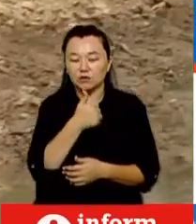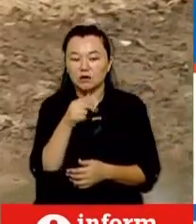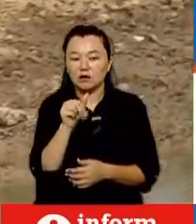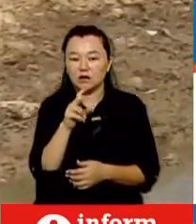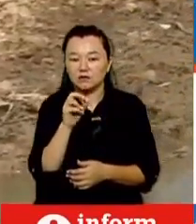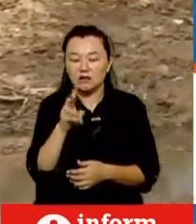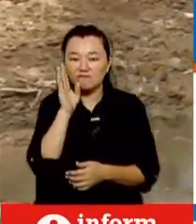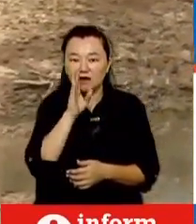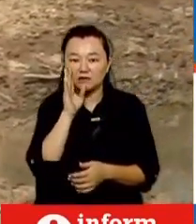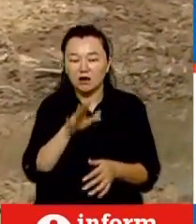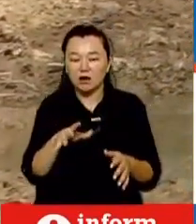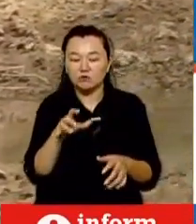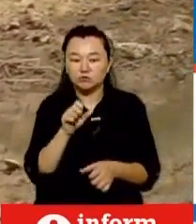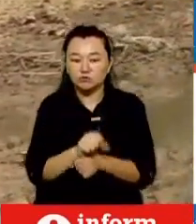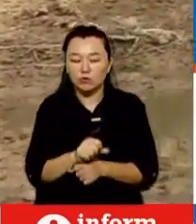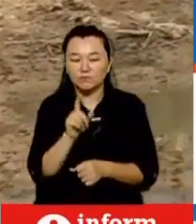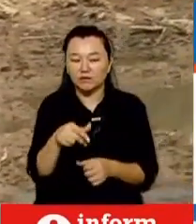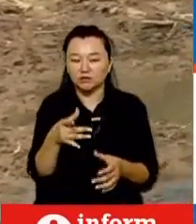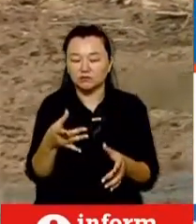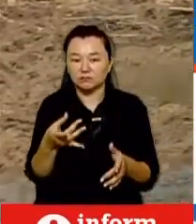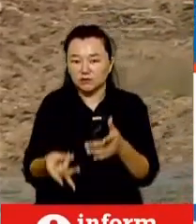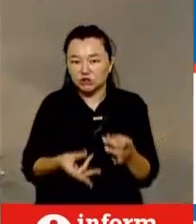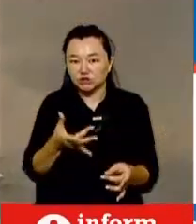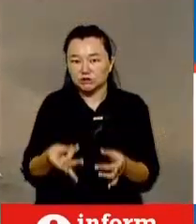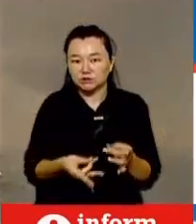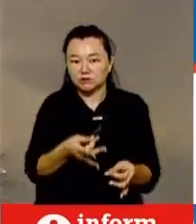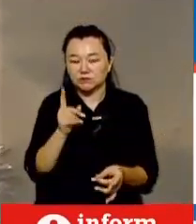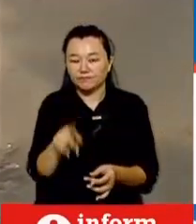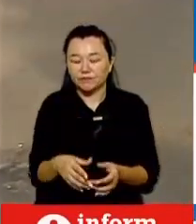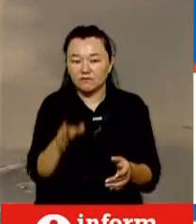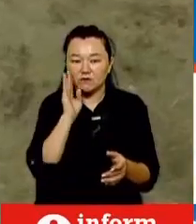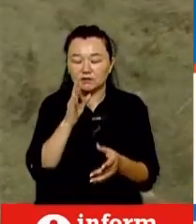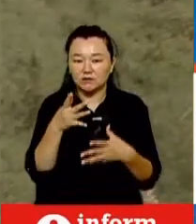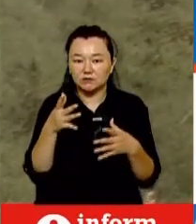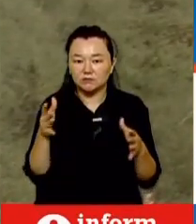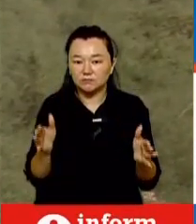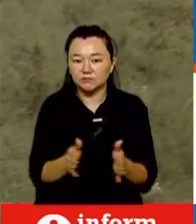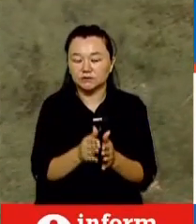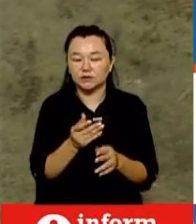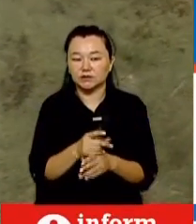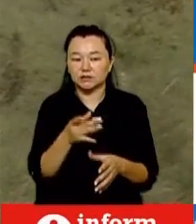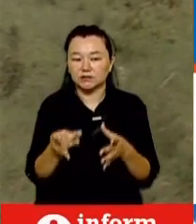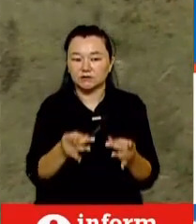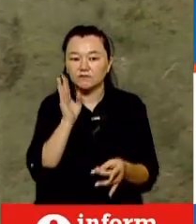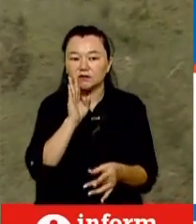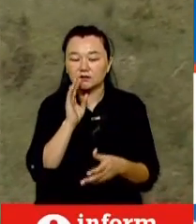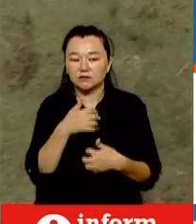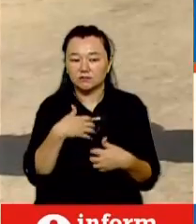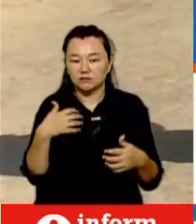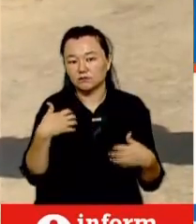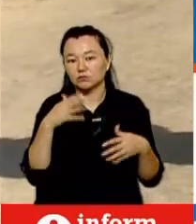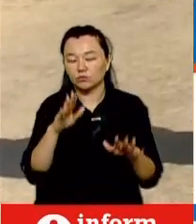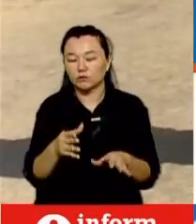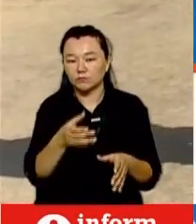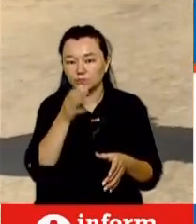суы тартылғаны соншалық тіпті батпаққа айналып барады. Тартылып қалған атыздың түбіндегі шалшық су төрт түліктен артылмайды екен.